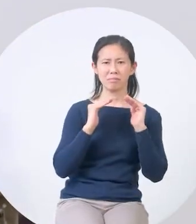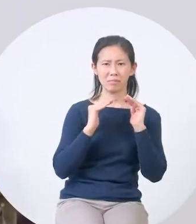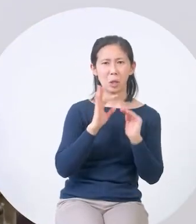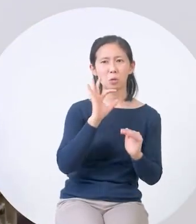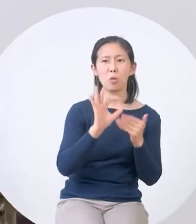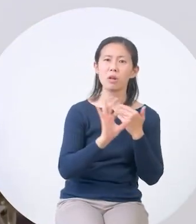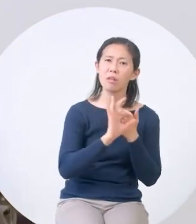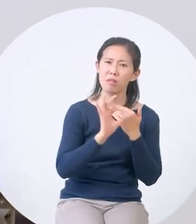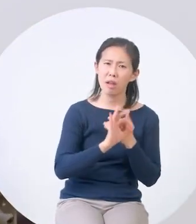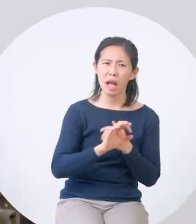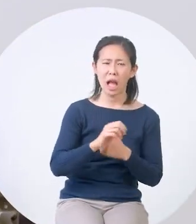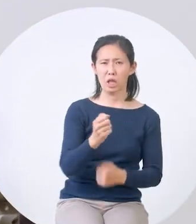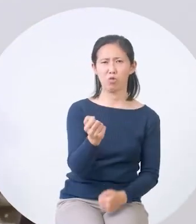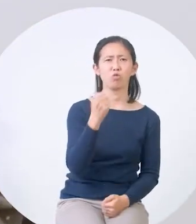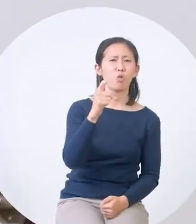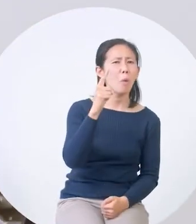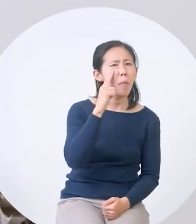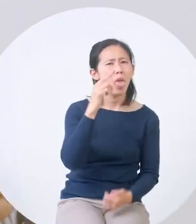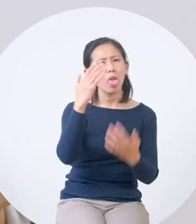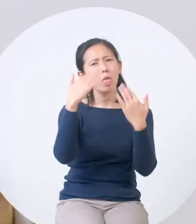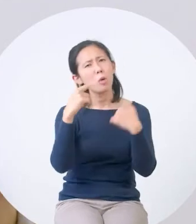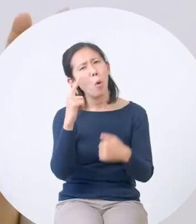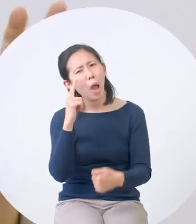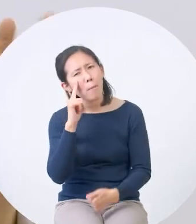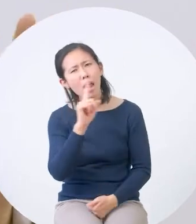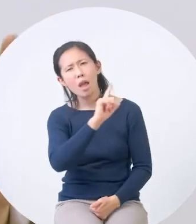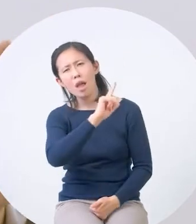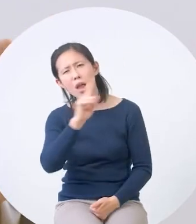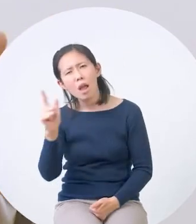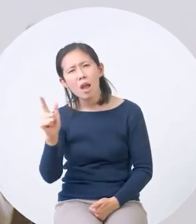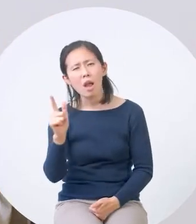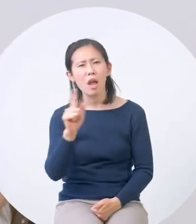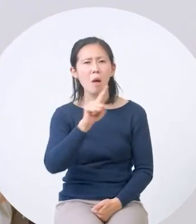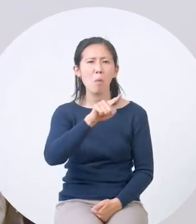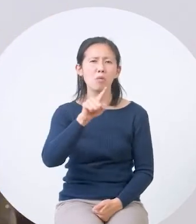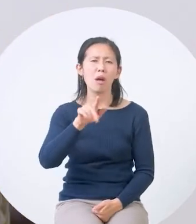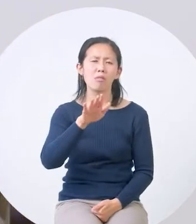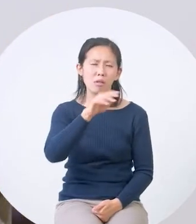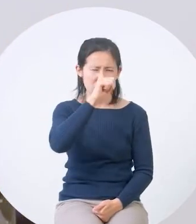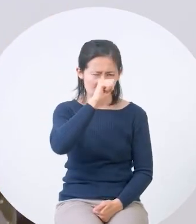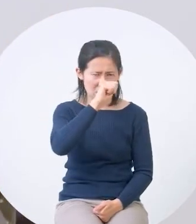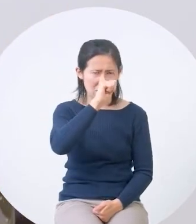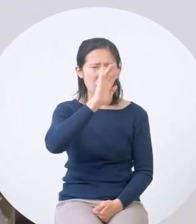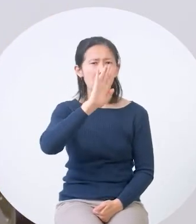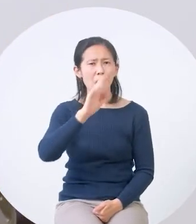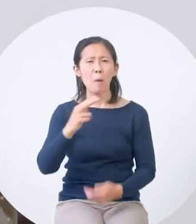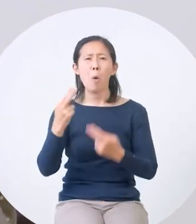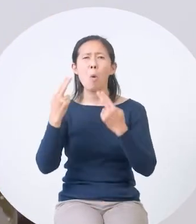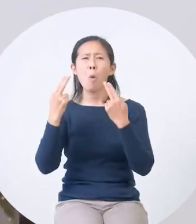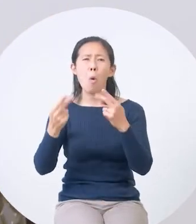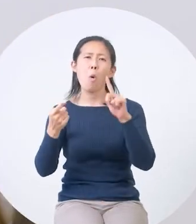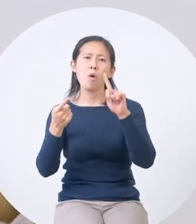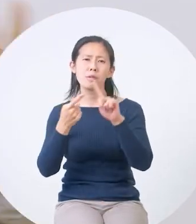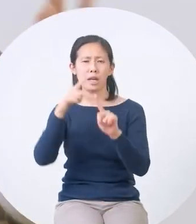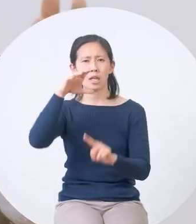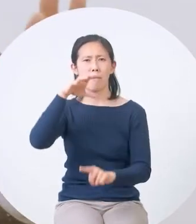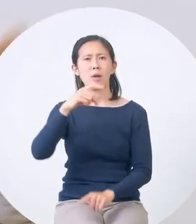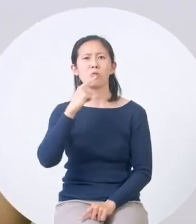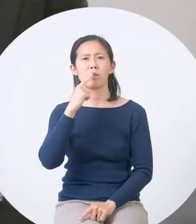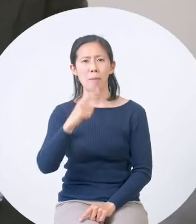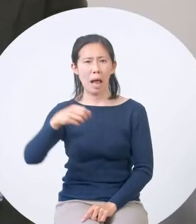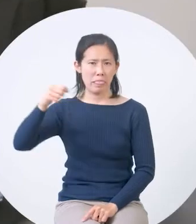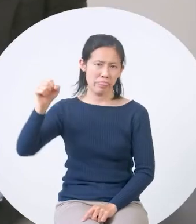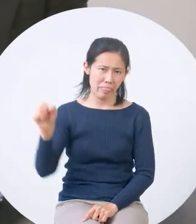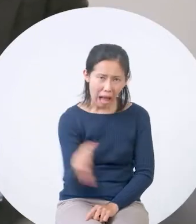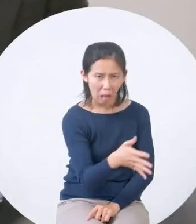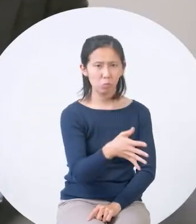の、強めとか弱めとかいろんなボタンあってもいいと思うんですけど、パブリックはもう流すと